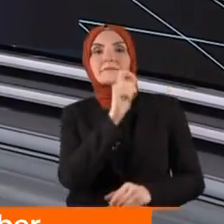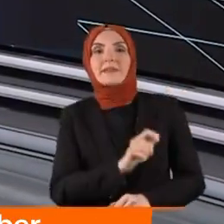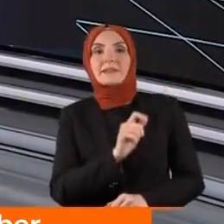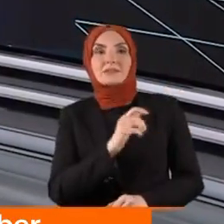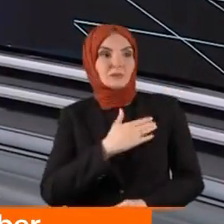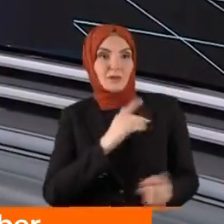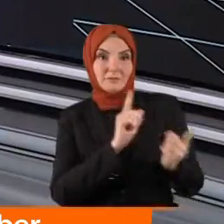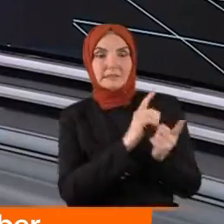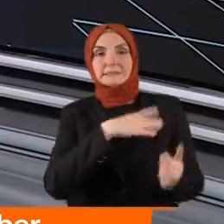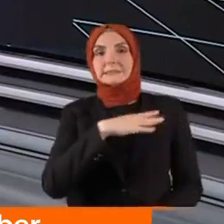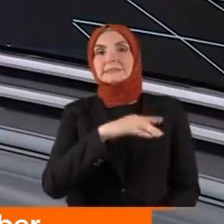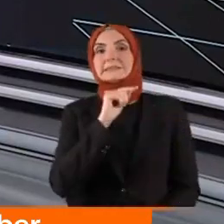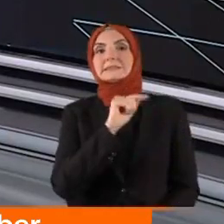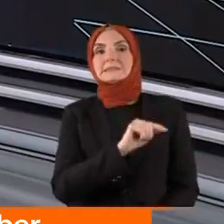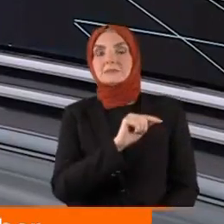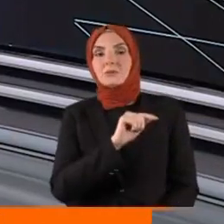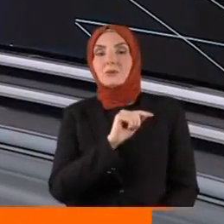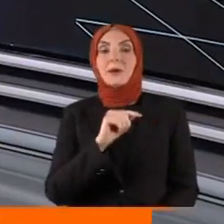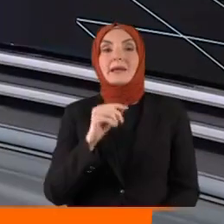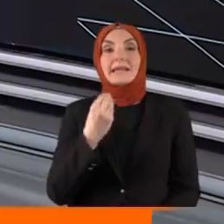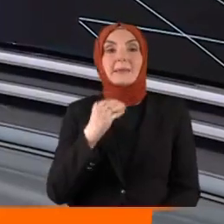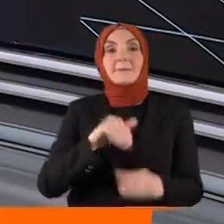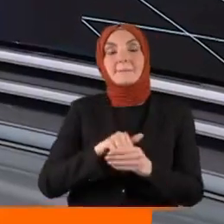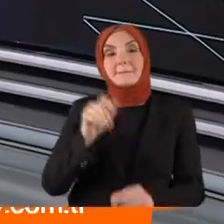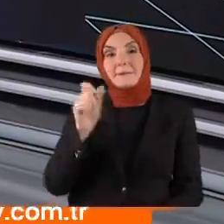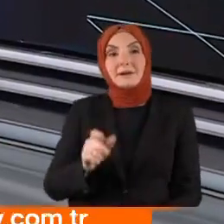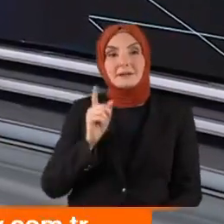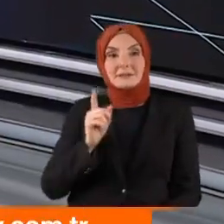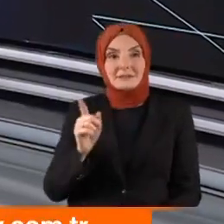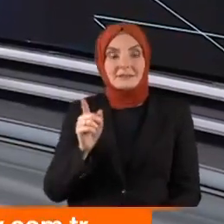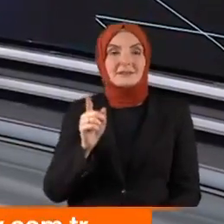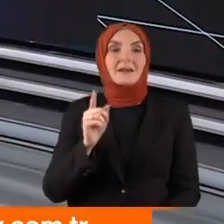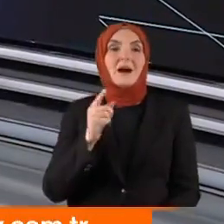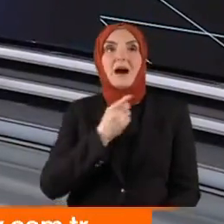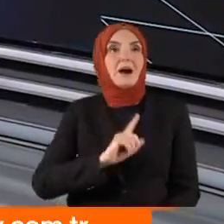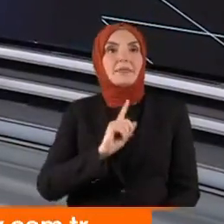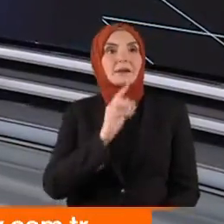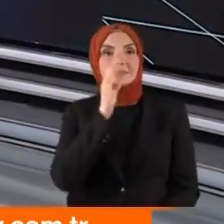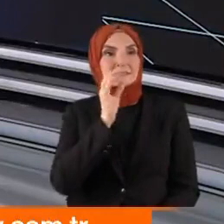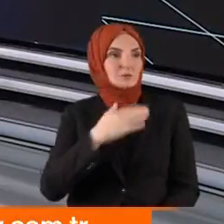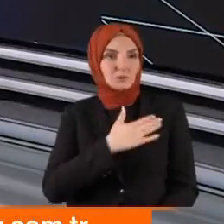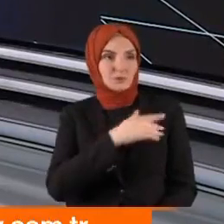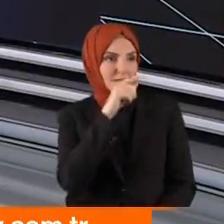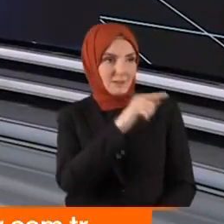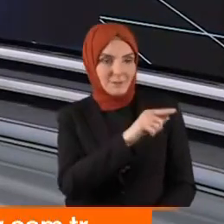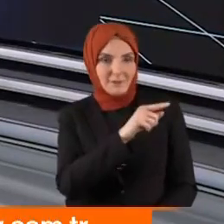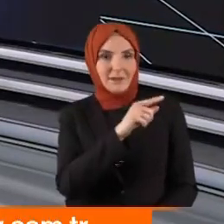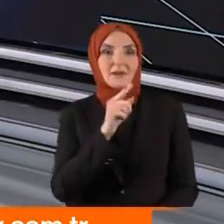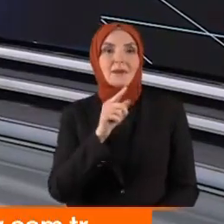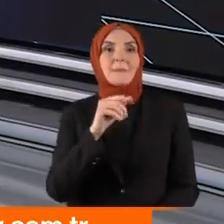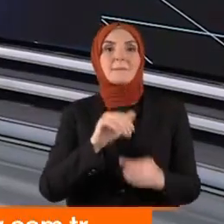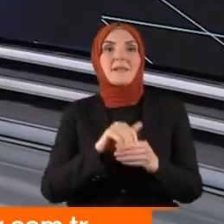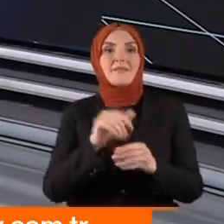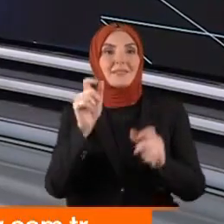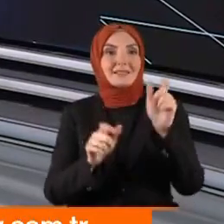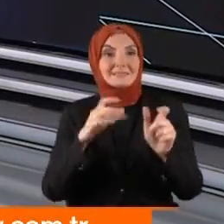gönülsüz. Akşener'in aday sizden çıktı, kontenjanı da siz verin dediği masada bunların konuşulduğu bilgisi iddiası var. Tabii CHP'de